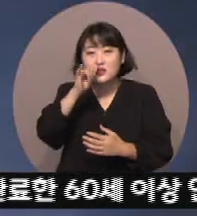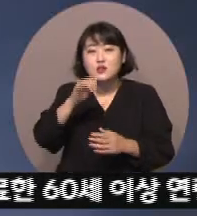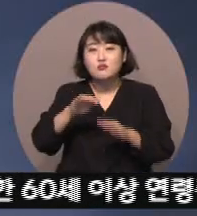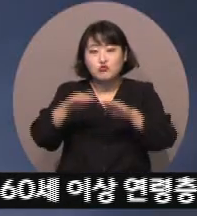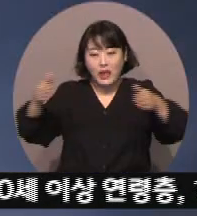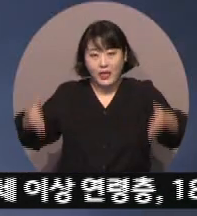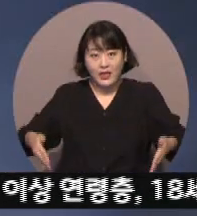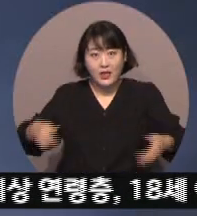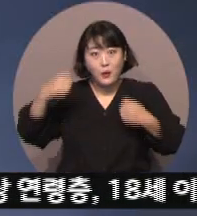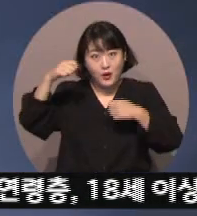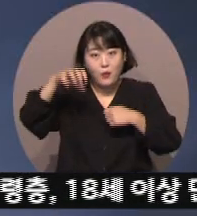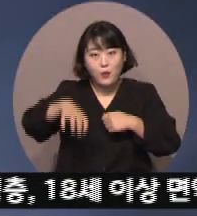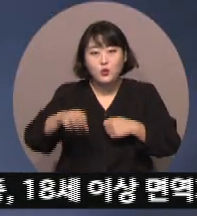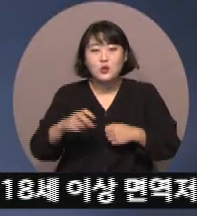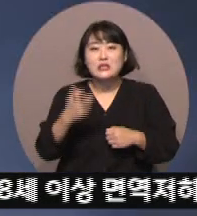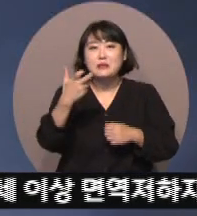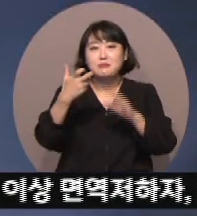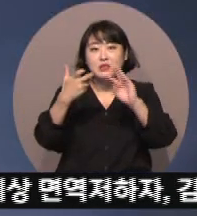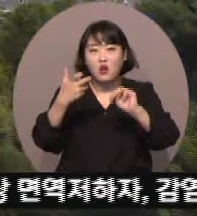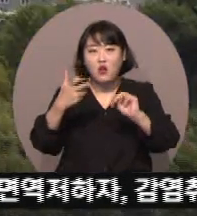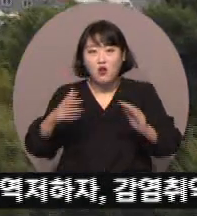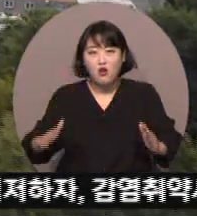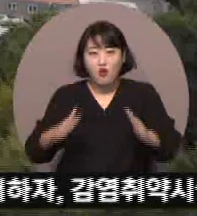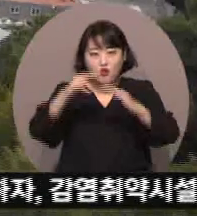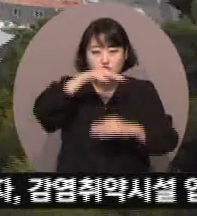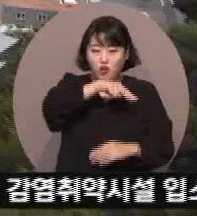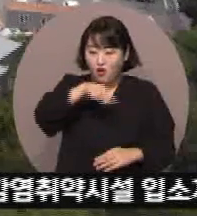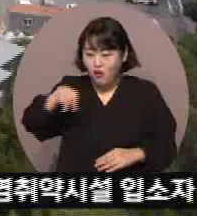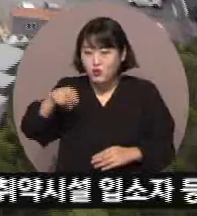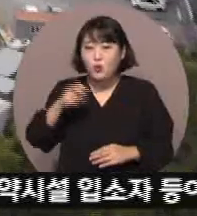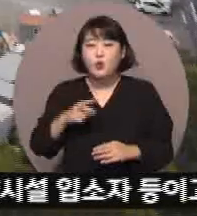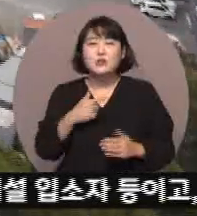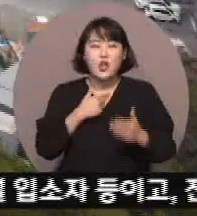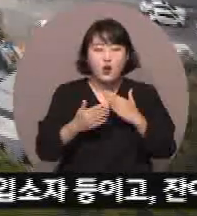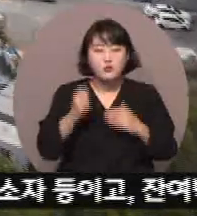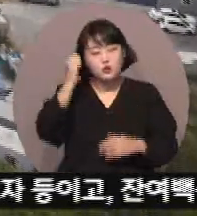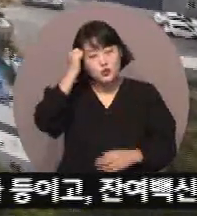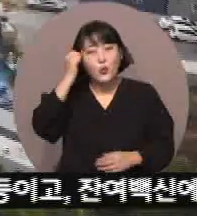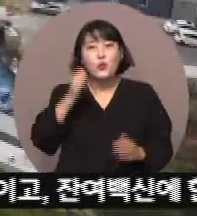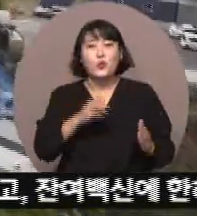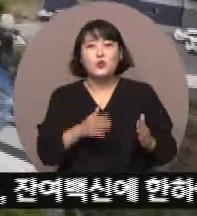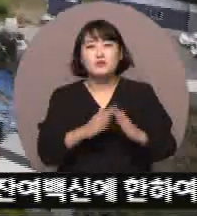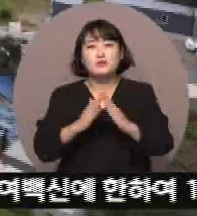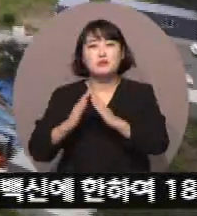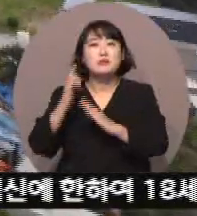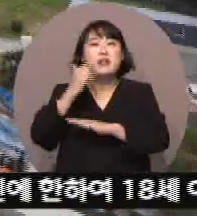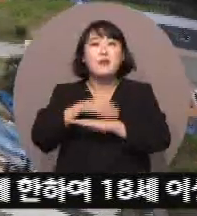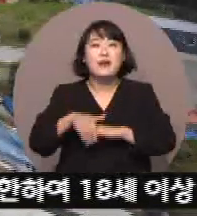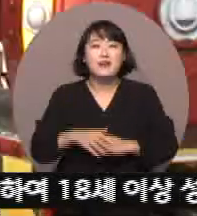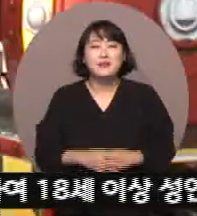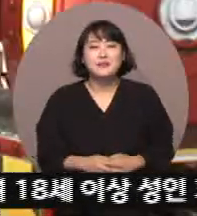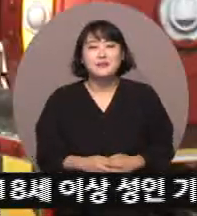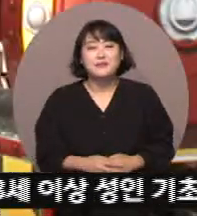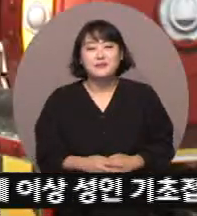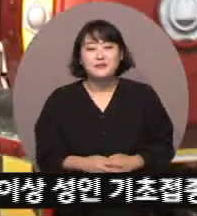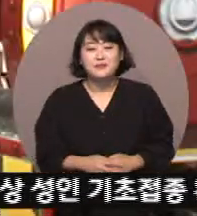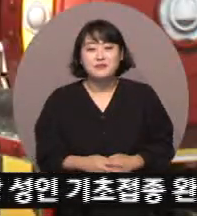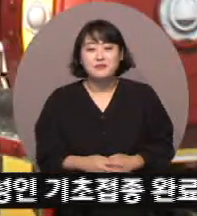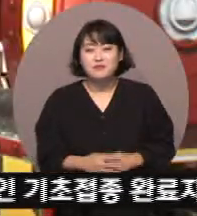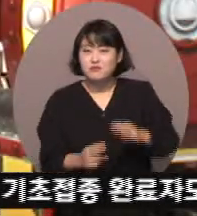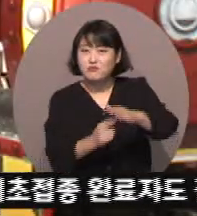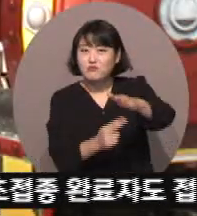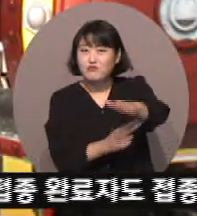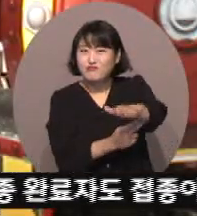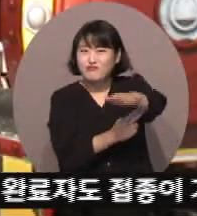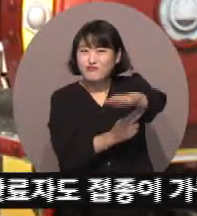무대와 70m 높이의 전망대, 각종 체험, 숙박 시설 등이 잇따라 조성될 예정입니다. 출렁다리